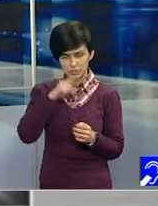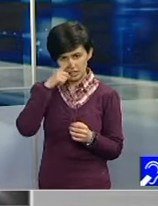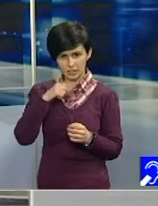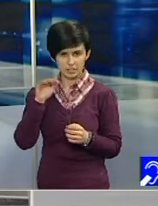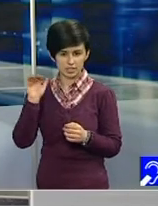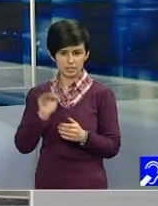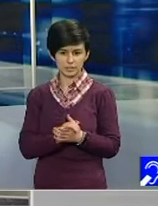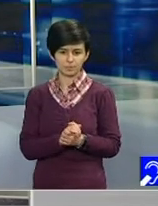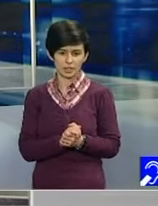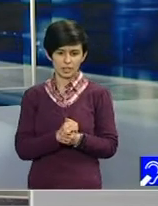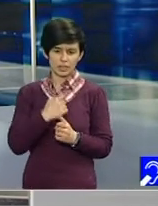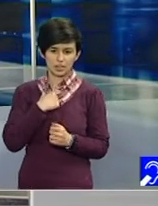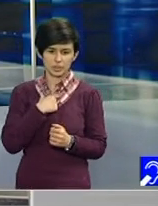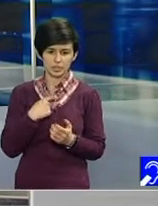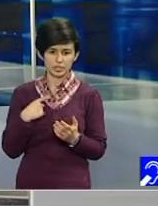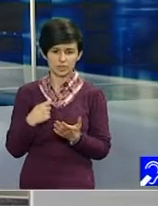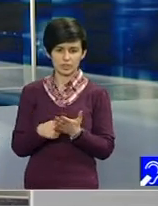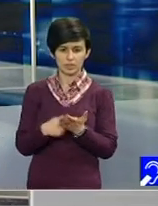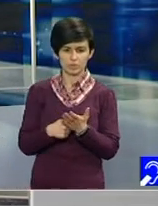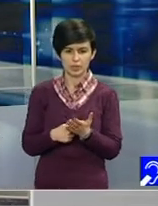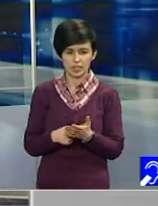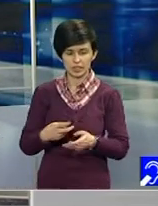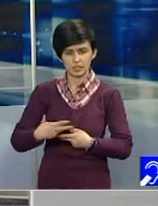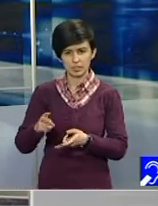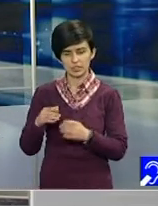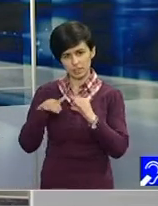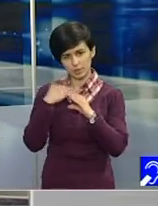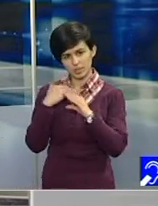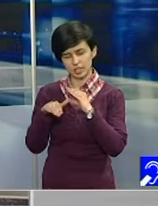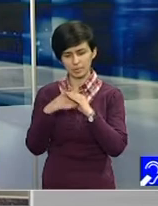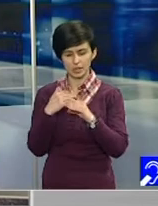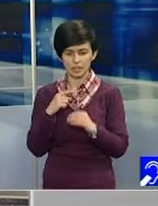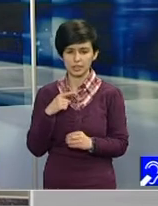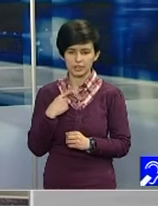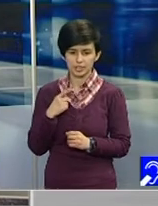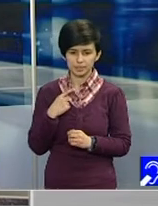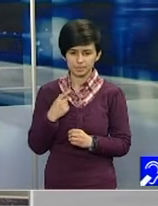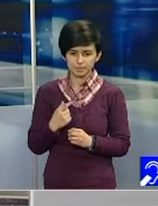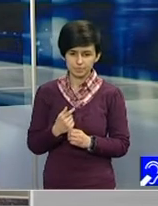trimisând un e-mail pe adresa de contact @littlepeople.ro. Ele sunt